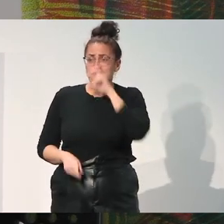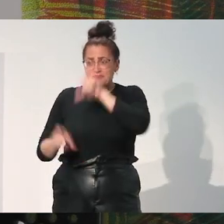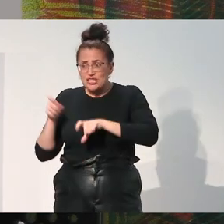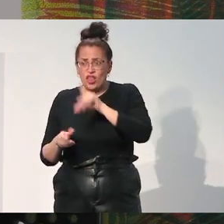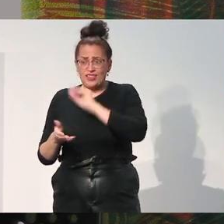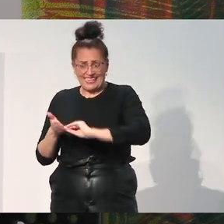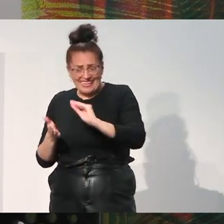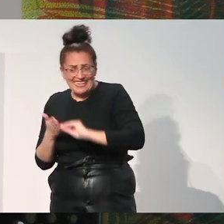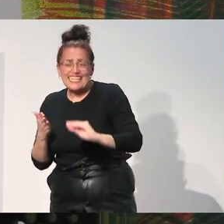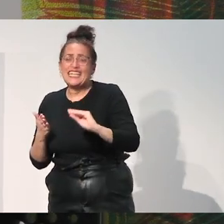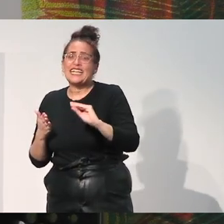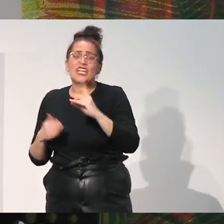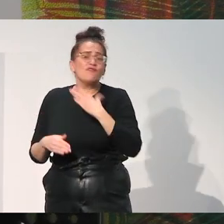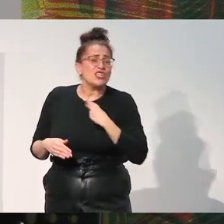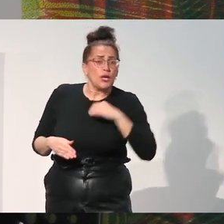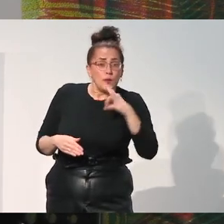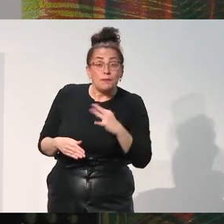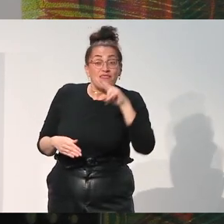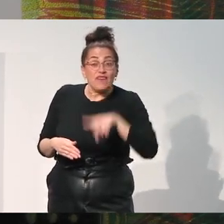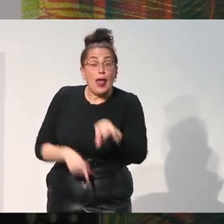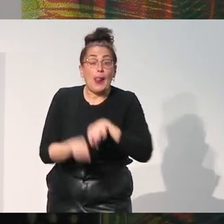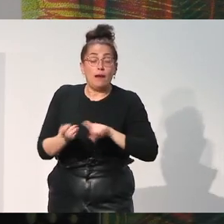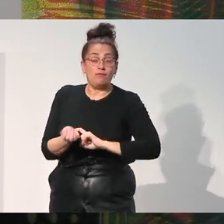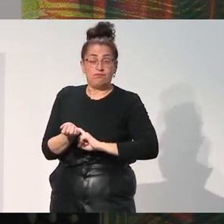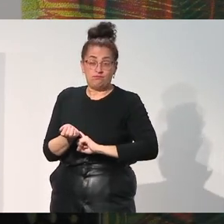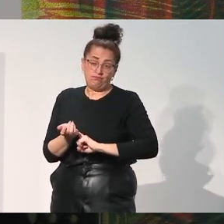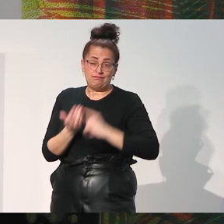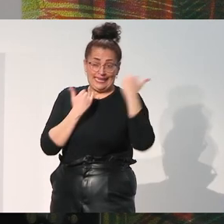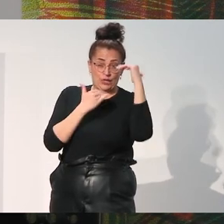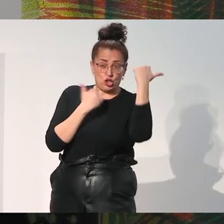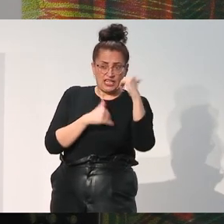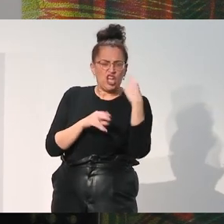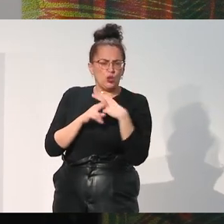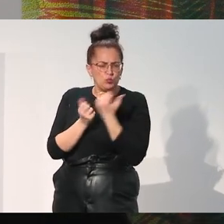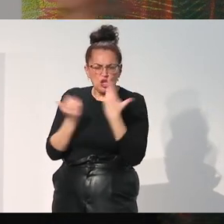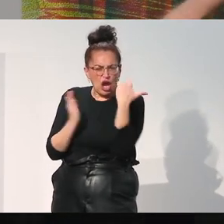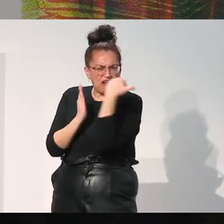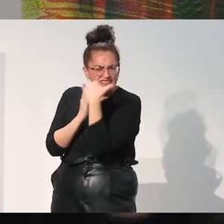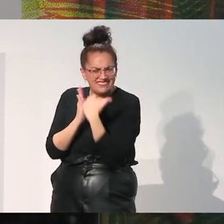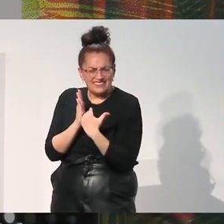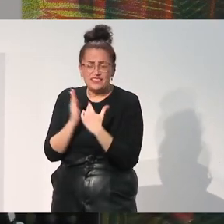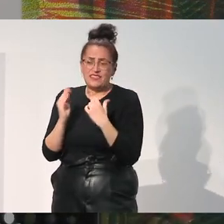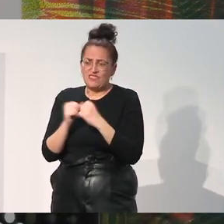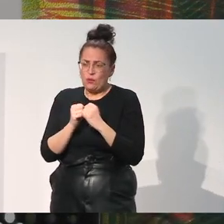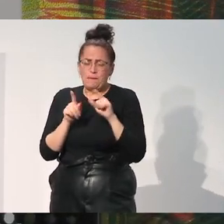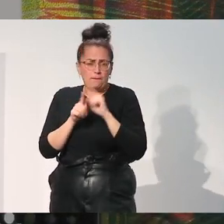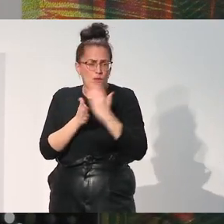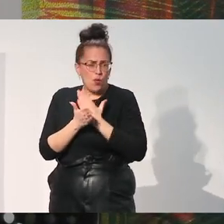étaient d'origine étrangère. Donc, ça allait de. Oui, on avait plein, voilà, donc c'est une liste de noms. Et ces recueils de poèmes en